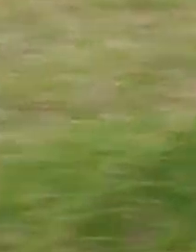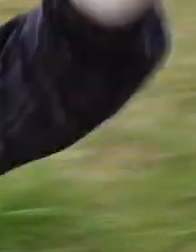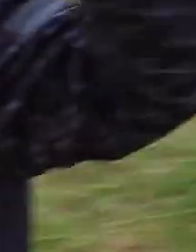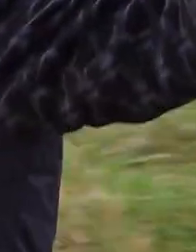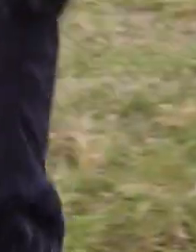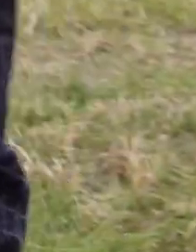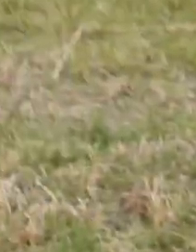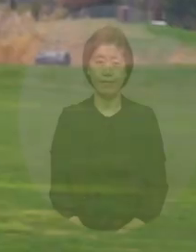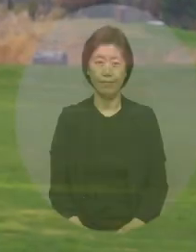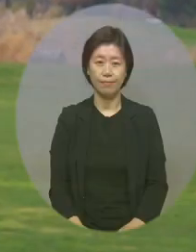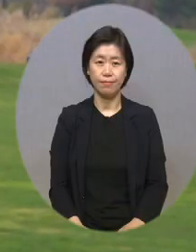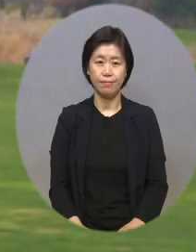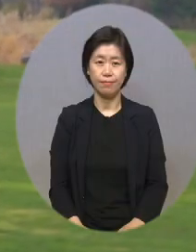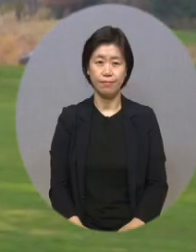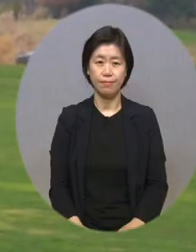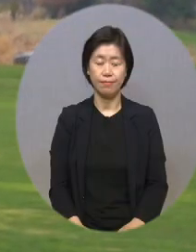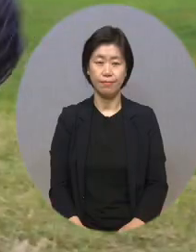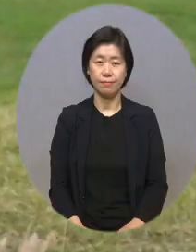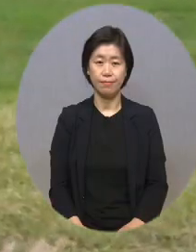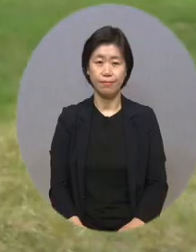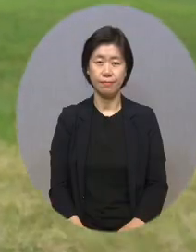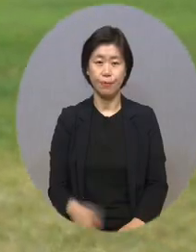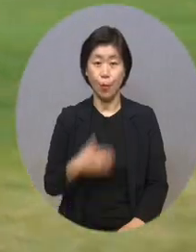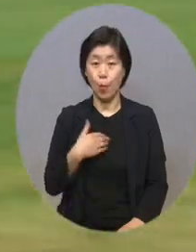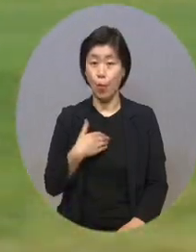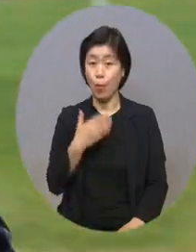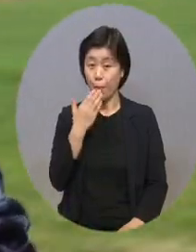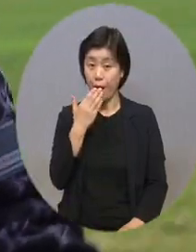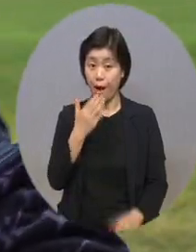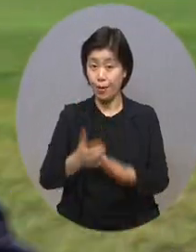살았다! 살았어 살았어! 해냈어!